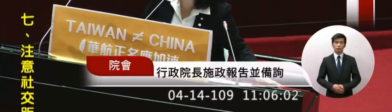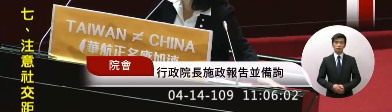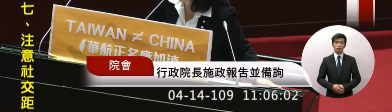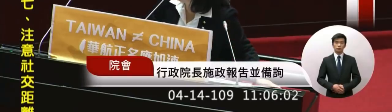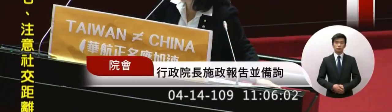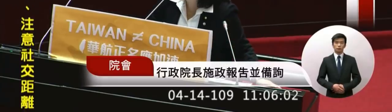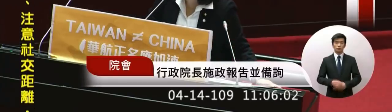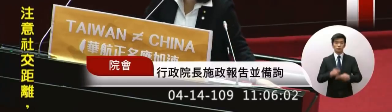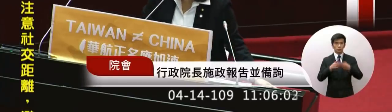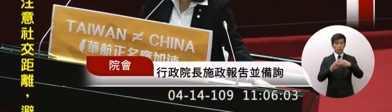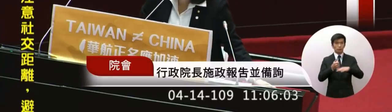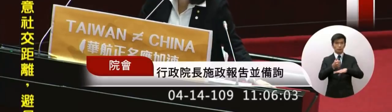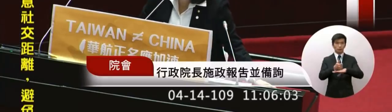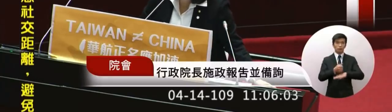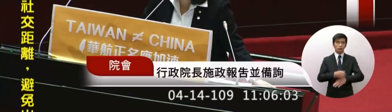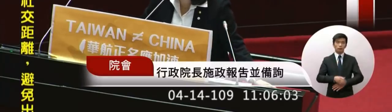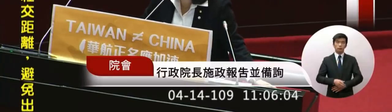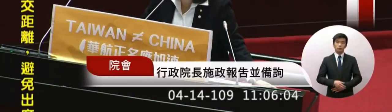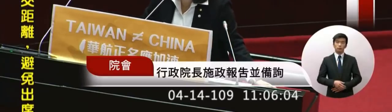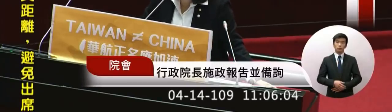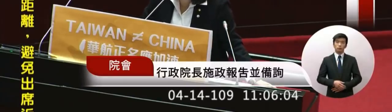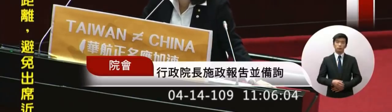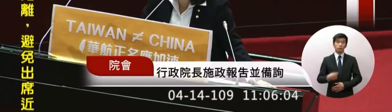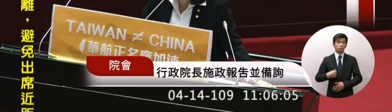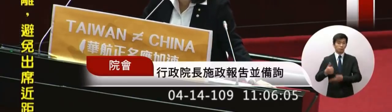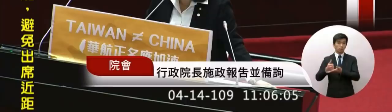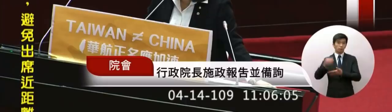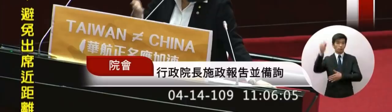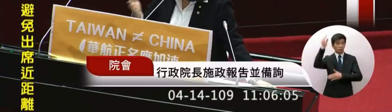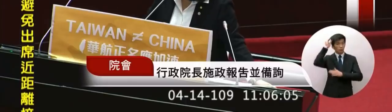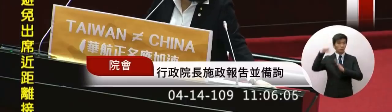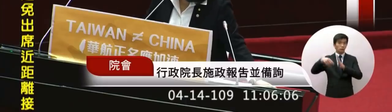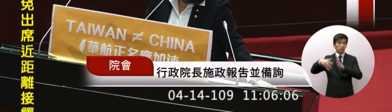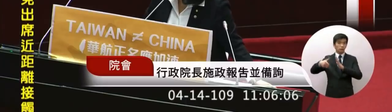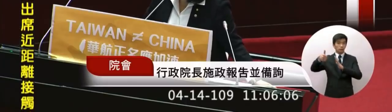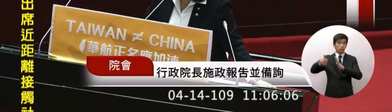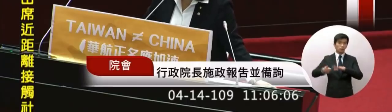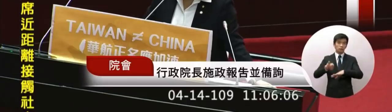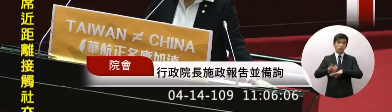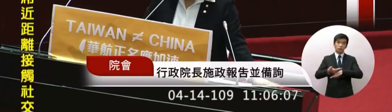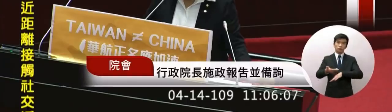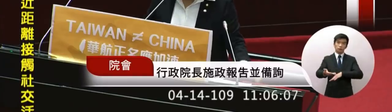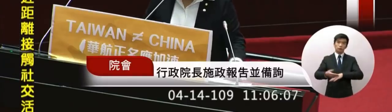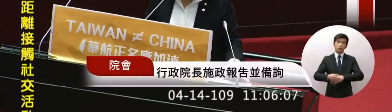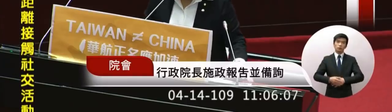主席在這裡請蘇院長請蘇院長